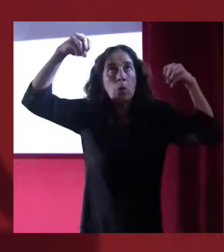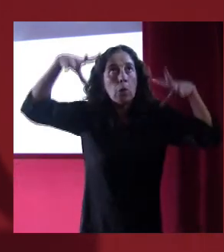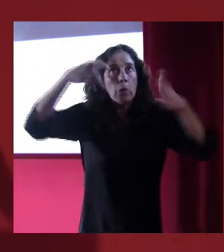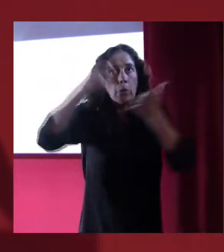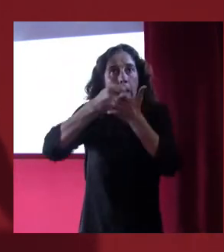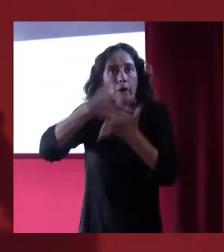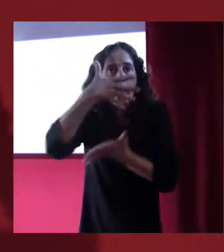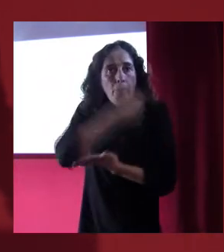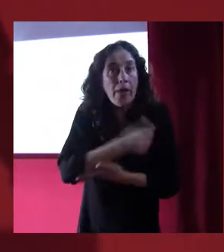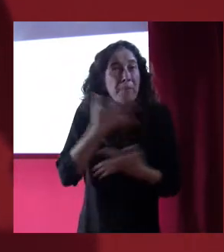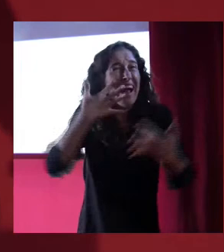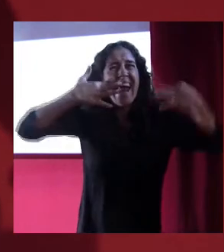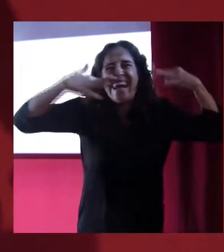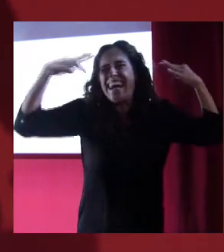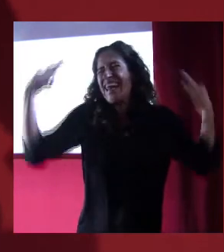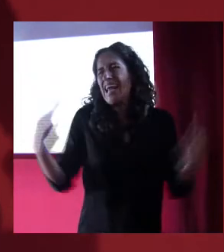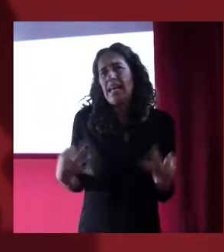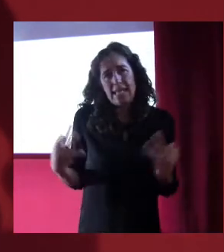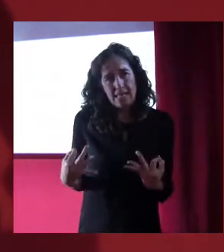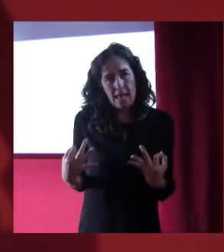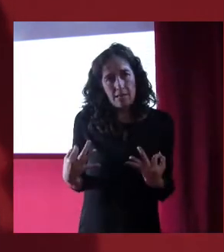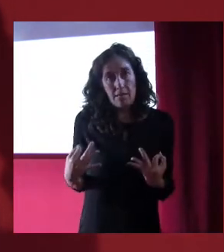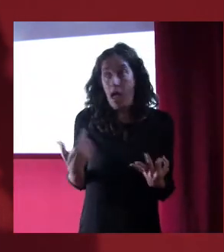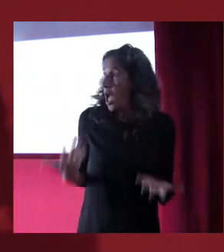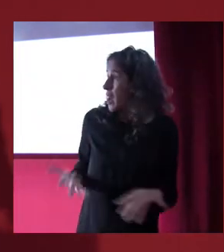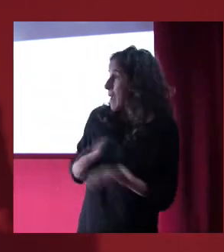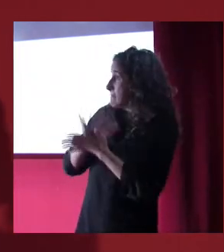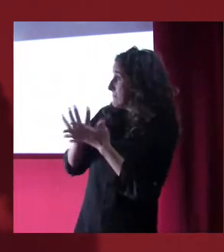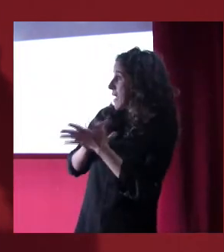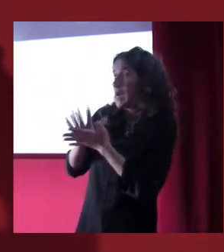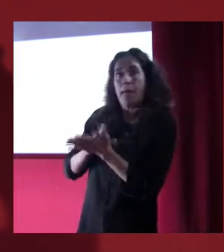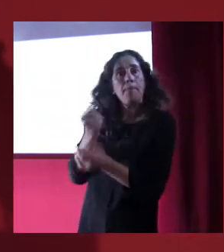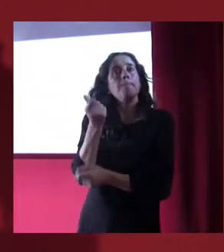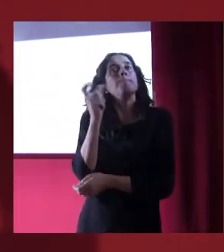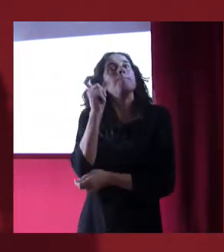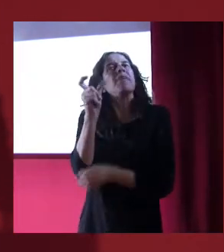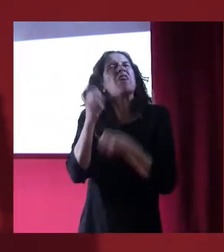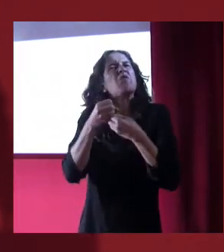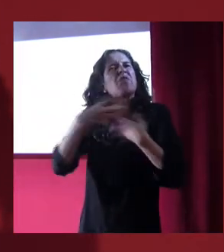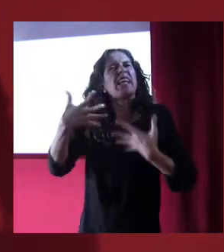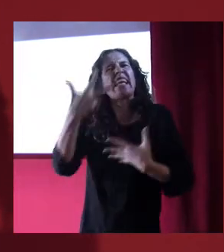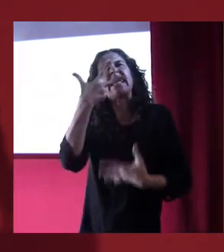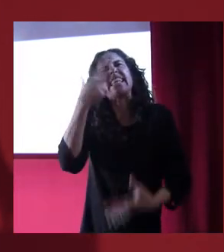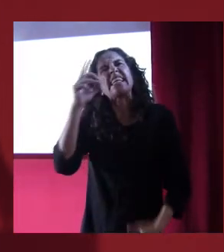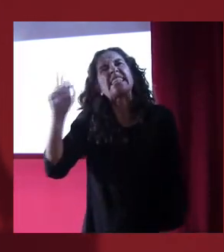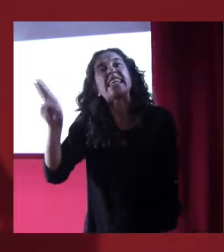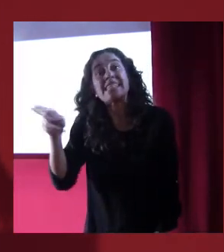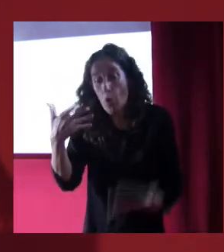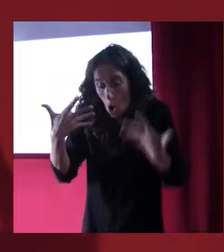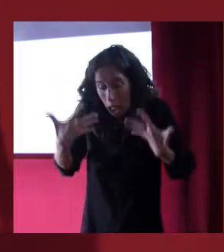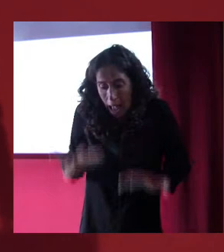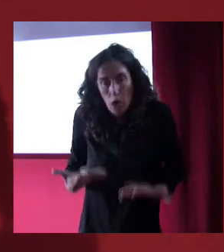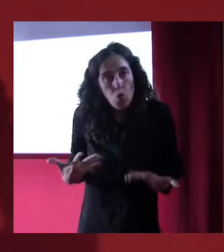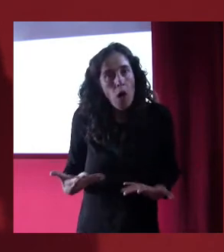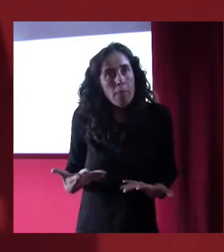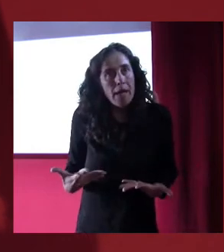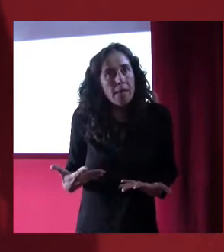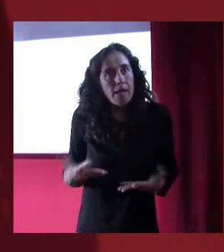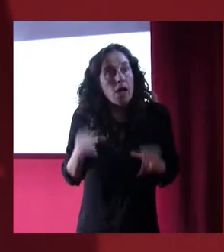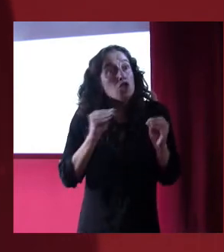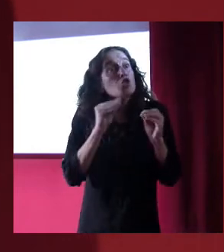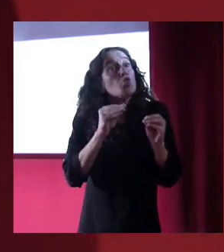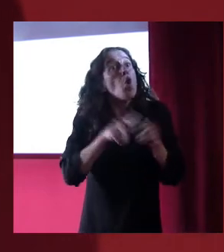ciutat. I la realitat és que avui, mentre parlem i el preu de l'energia està a 300 euros ara mateix, la seva